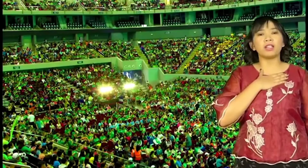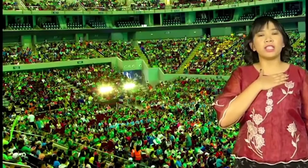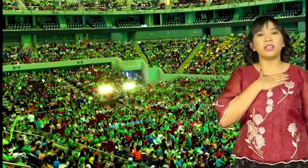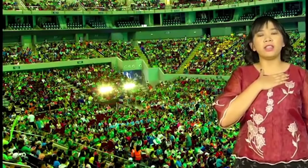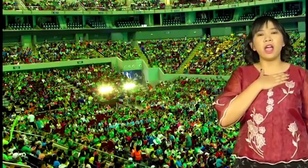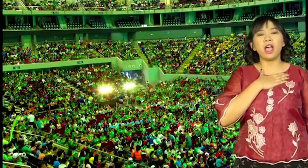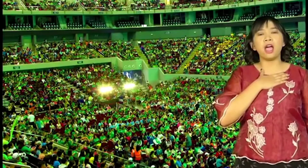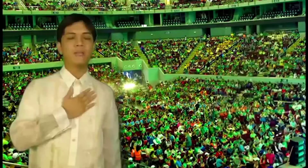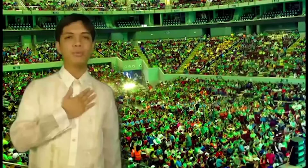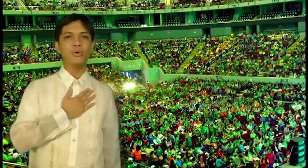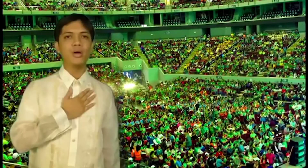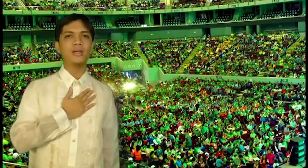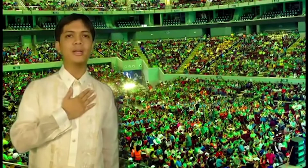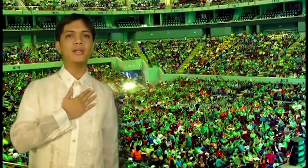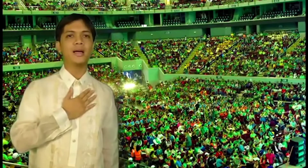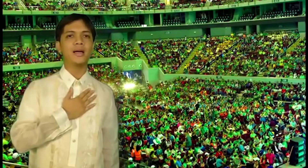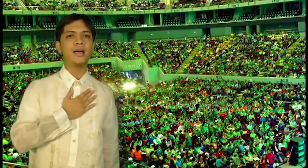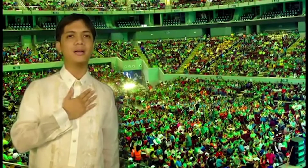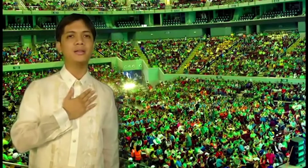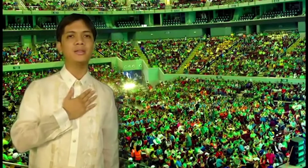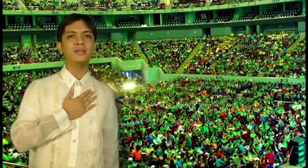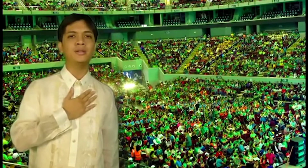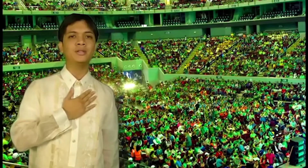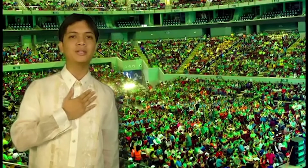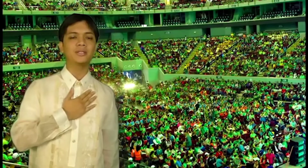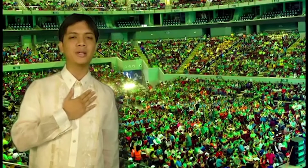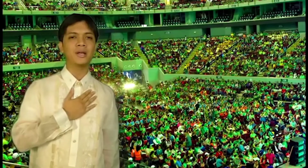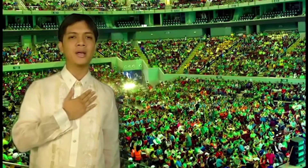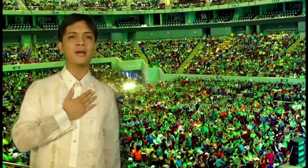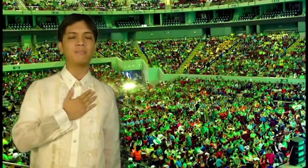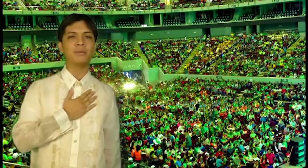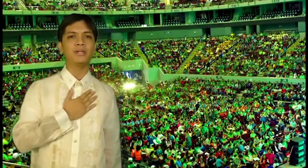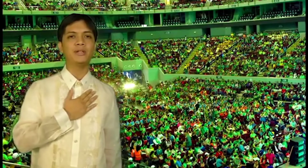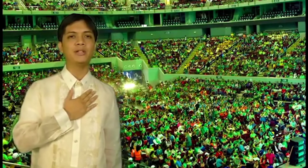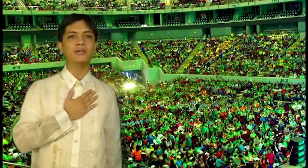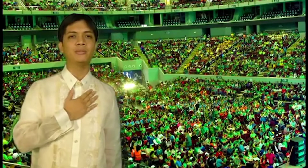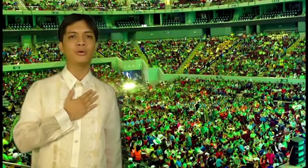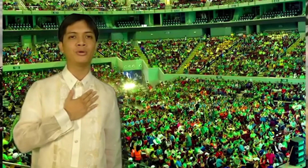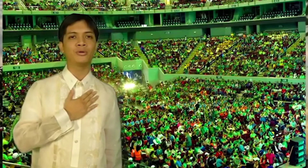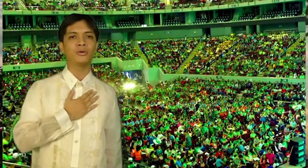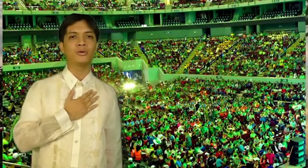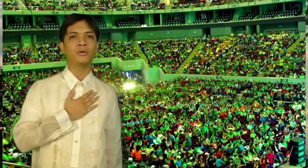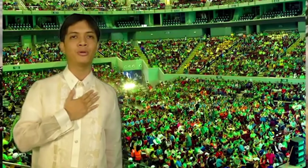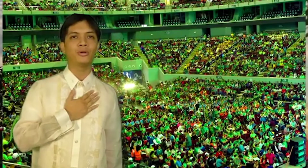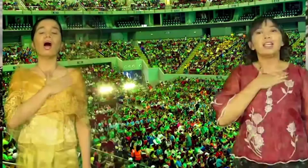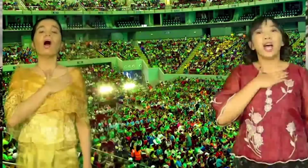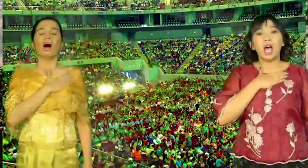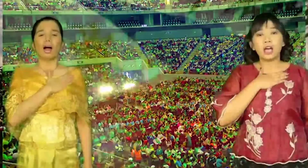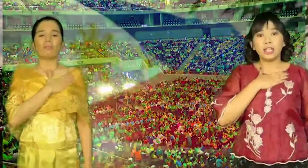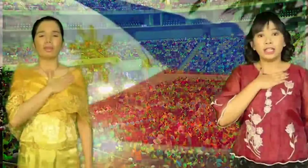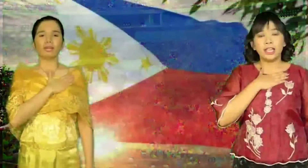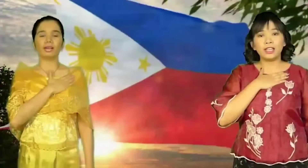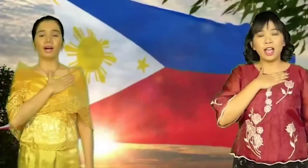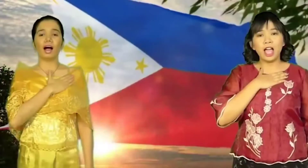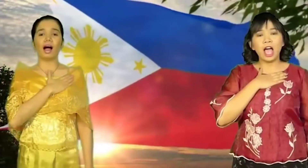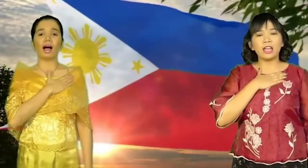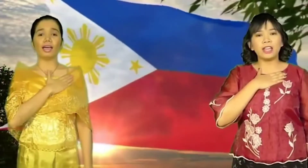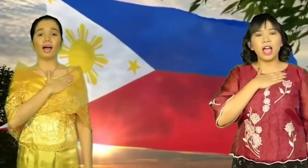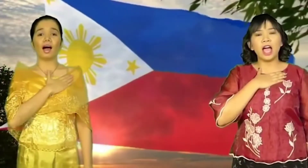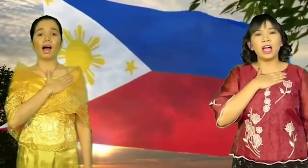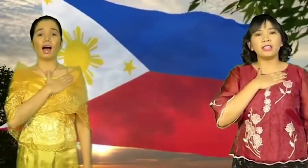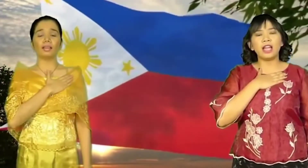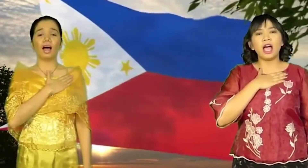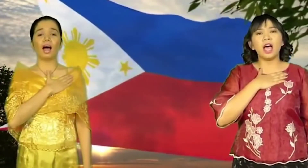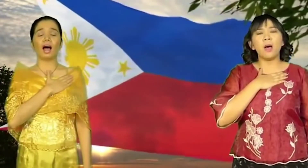ating pagsinta, buhay ay langit sa piling mo. Aminin ko!